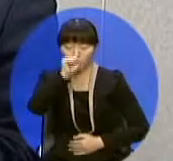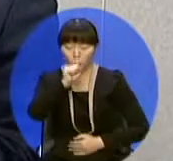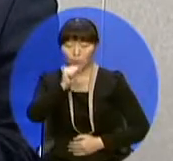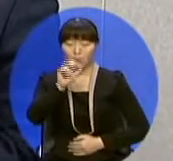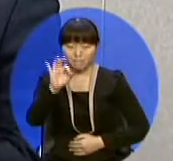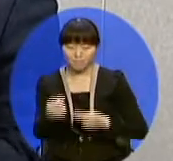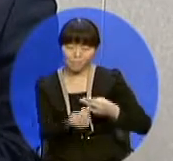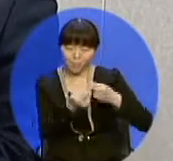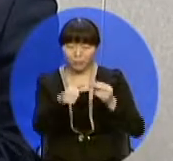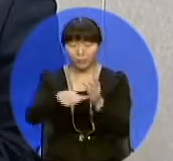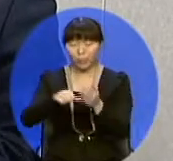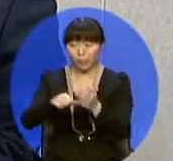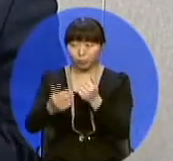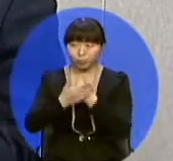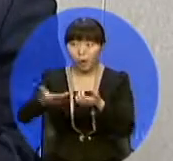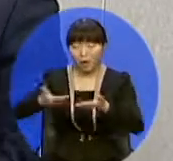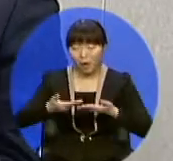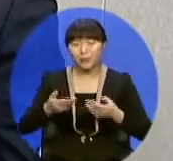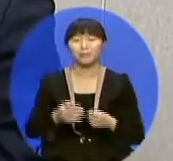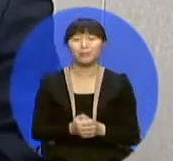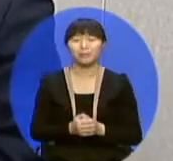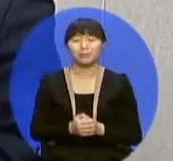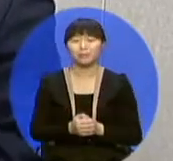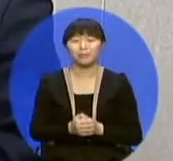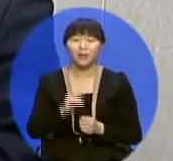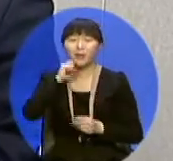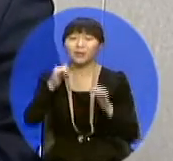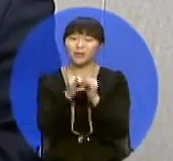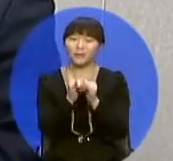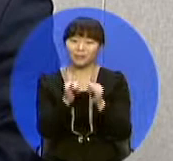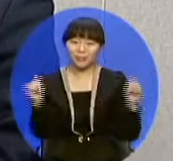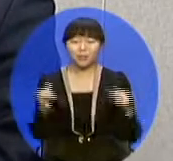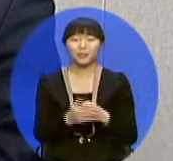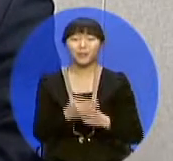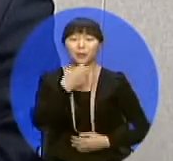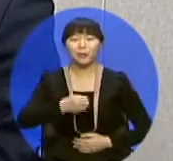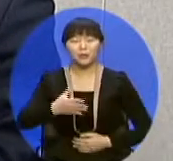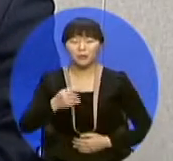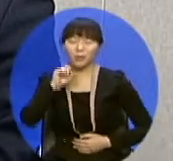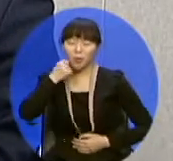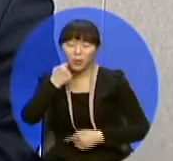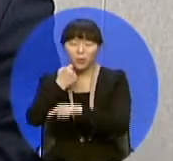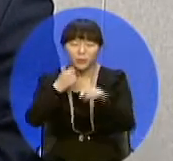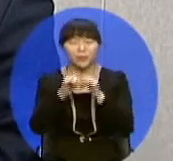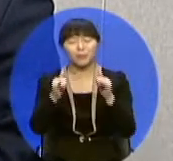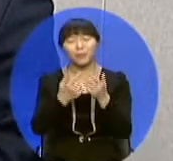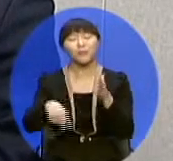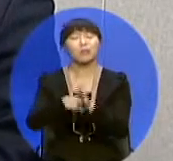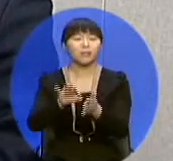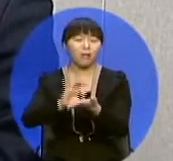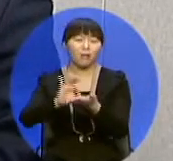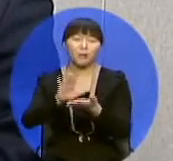성금, 물품들을 받아서 이렇게 그 어려운 사람들을 또 복지 사각지 있는 분들을 네. 위해서 쓴다는 것이